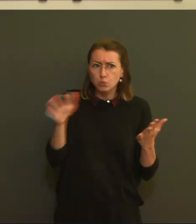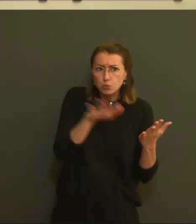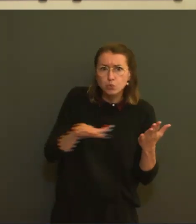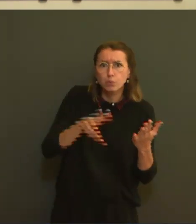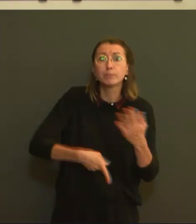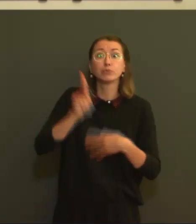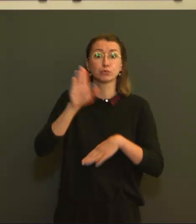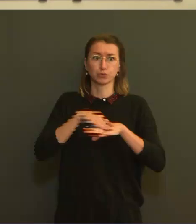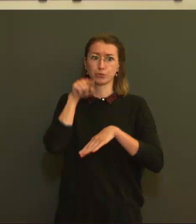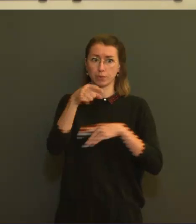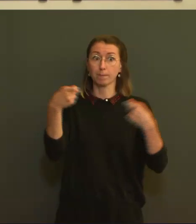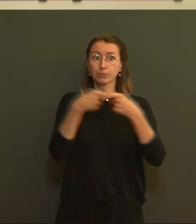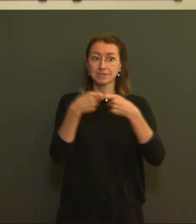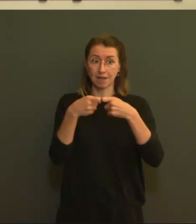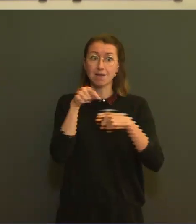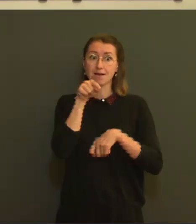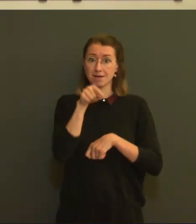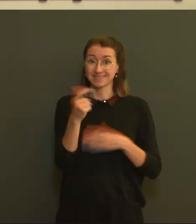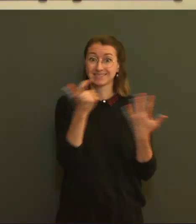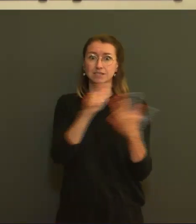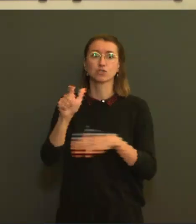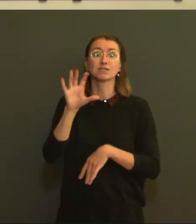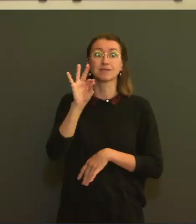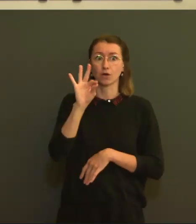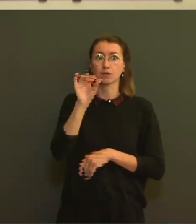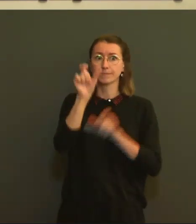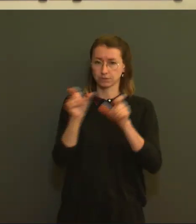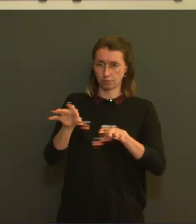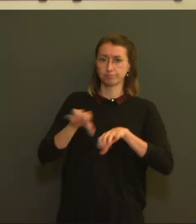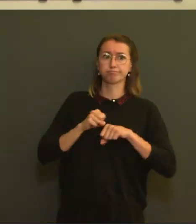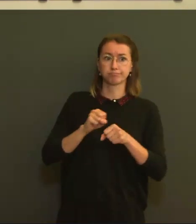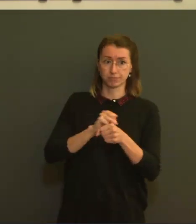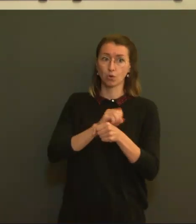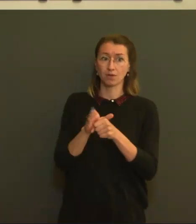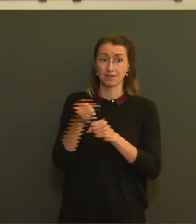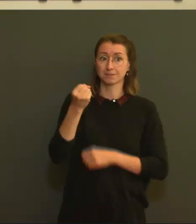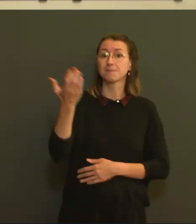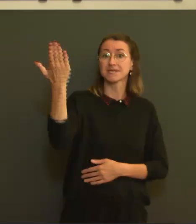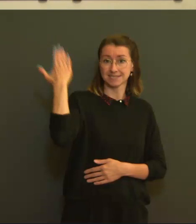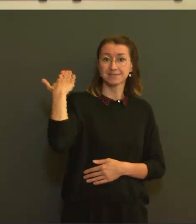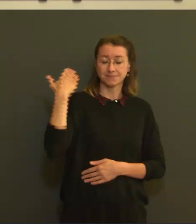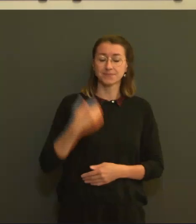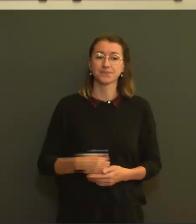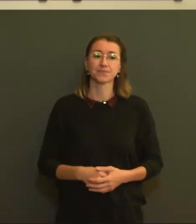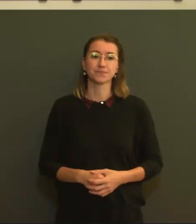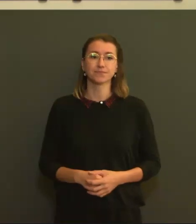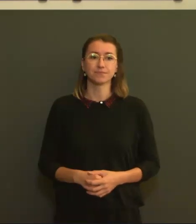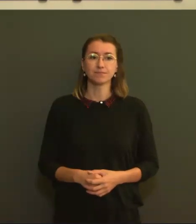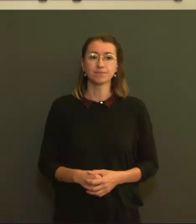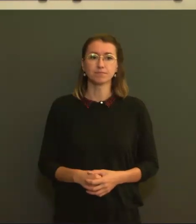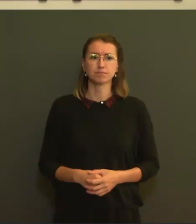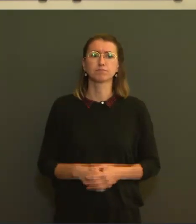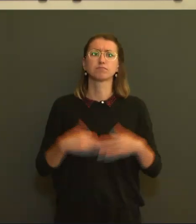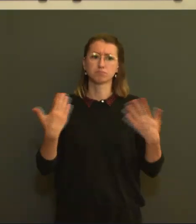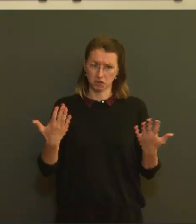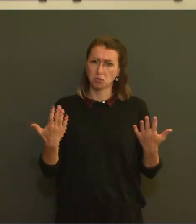nouveaux cas ont été diagnostiqués ici la semaine dernière. Ce nombre continue à augmenter avec des